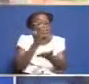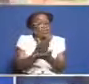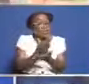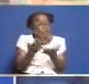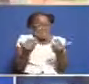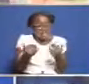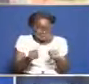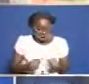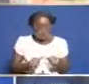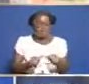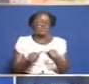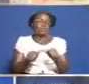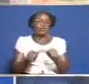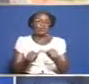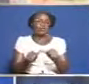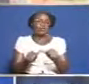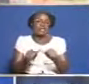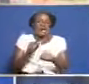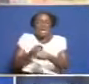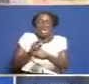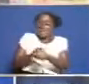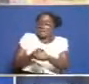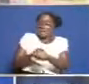anaendelea. Wakati kifika watu watazungumza na